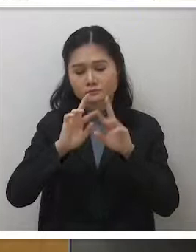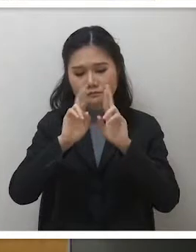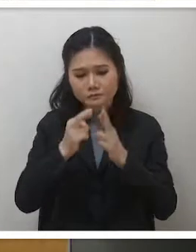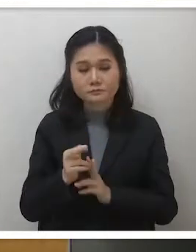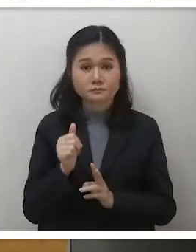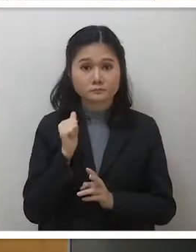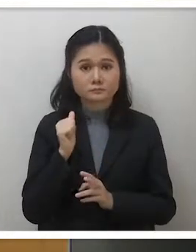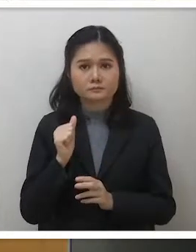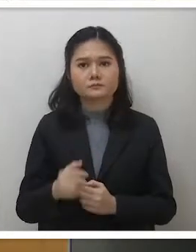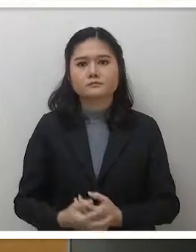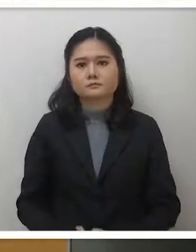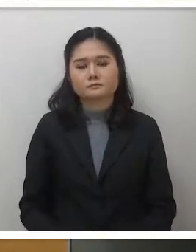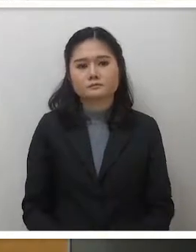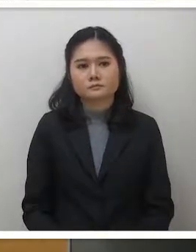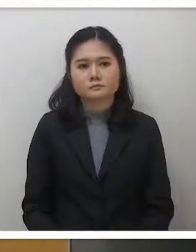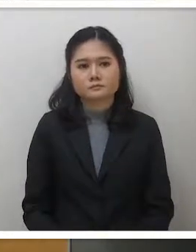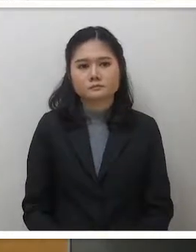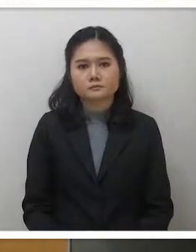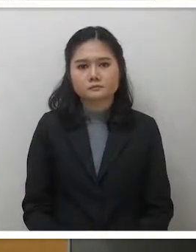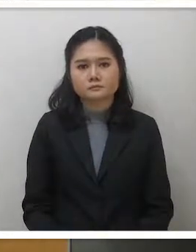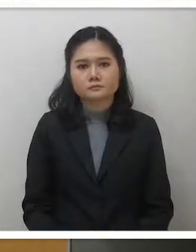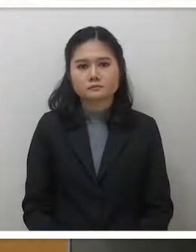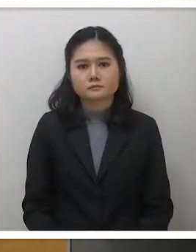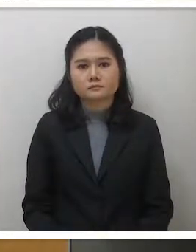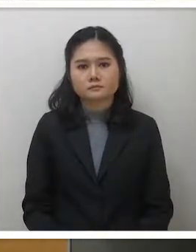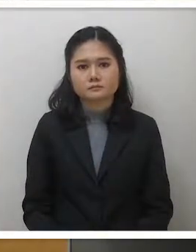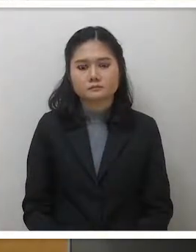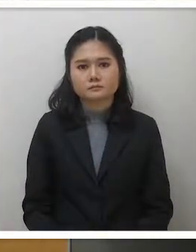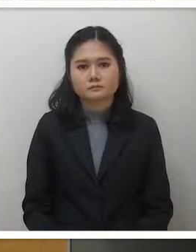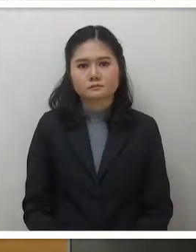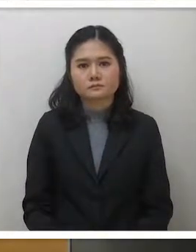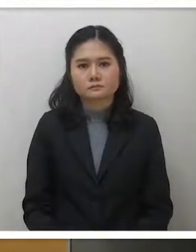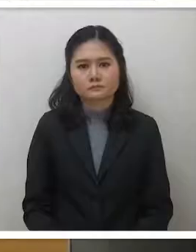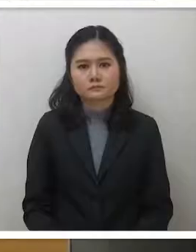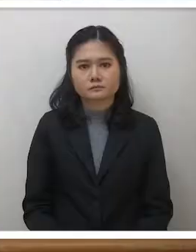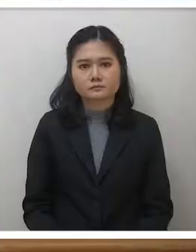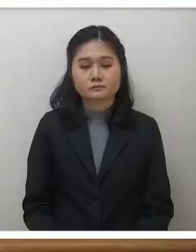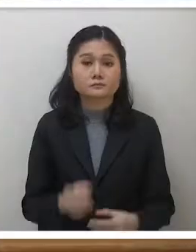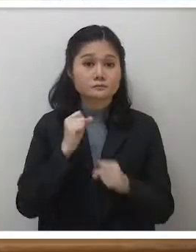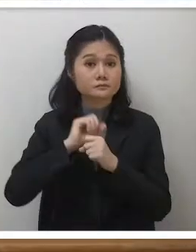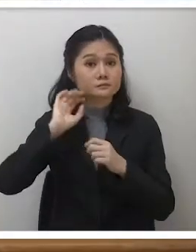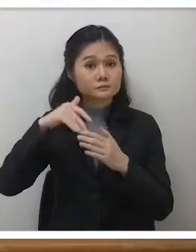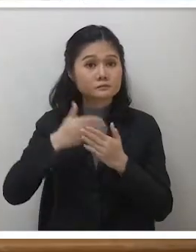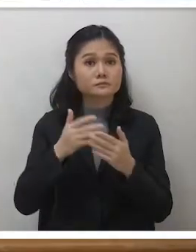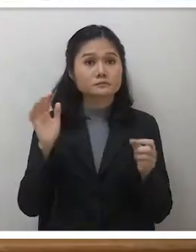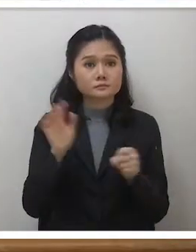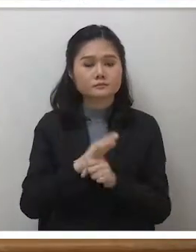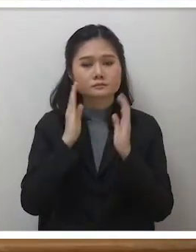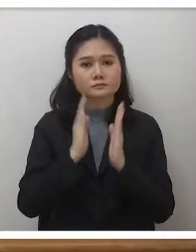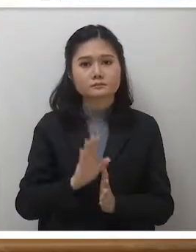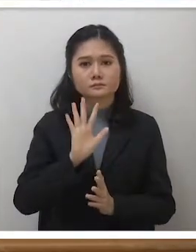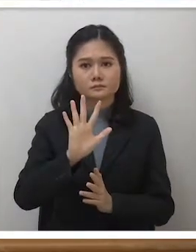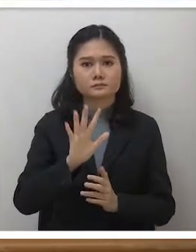อยู่ครับเราก็ทำไปเรื่อยๆนะครับจนครบ5ตัว